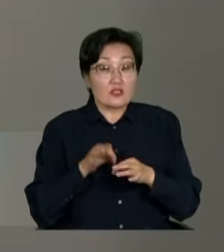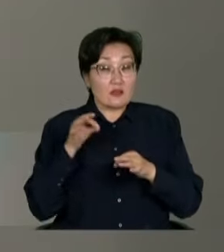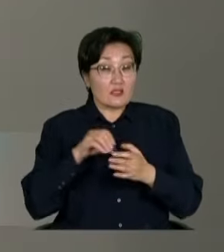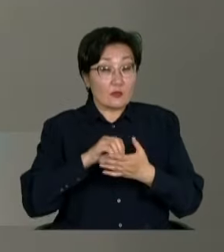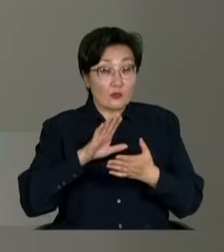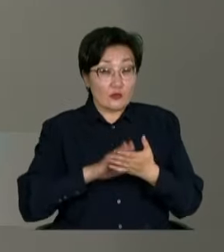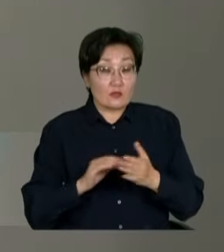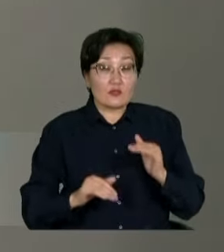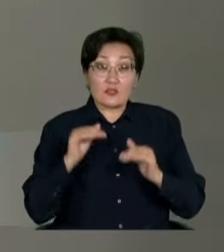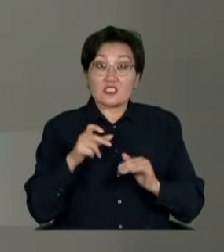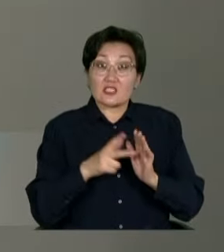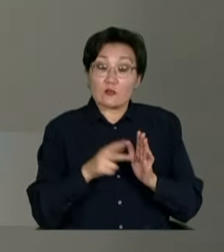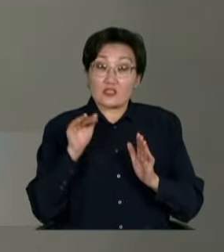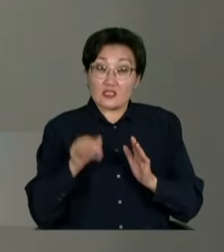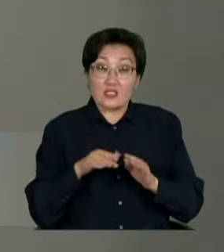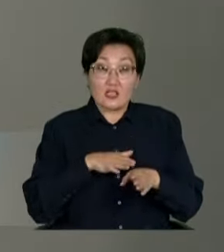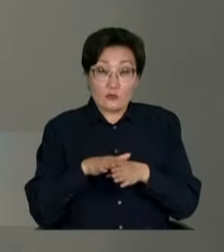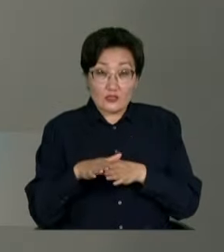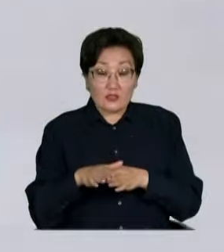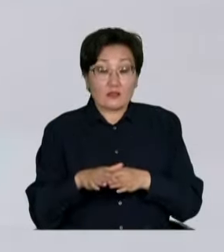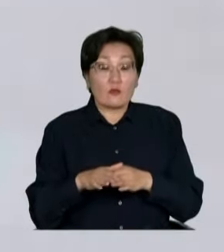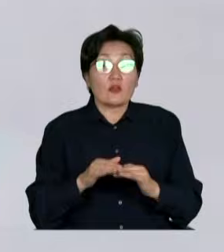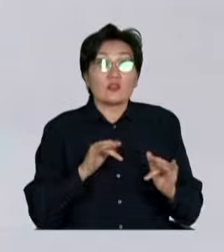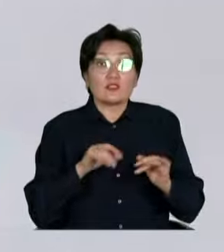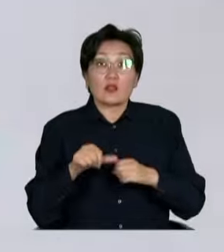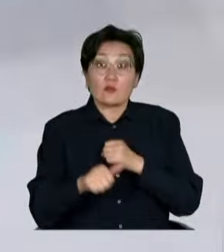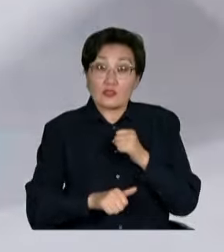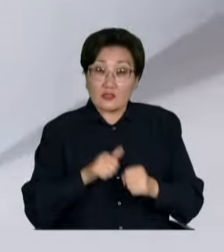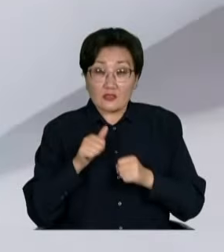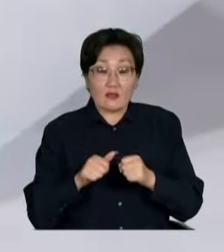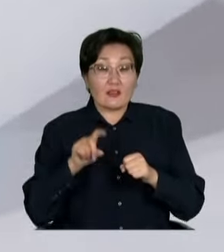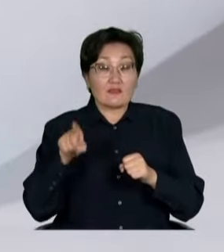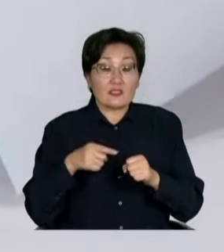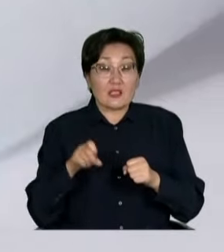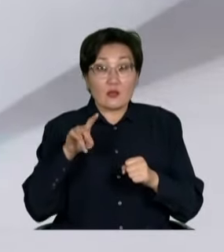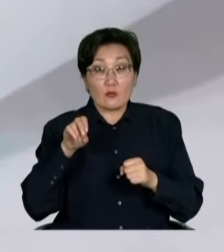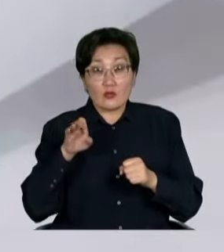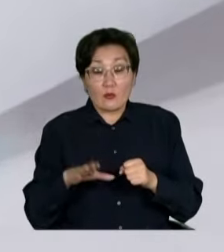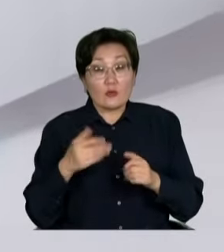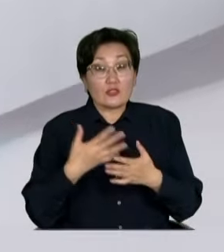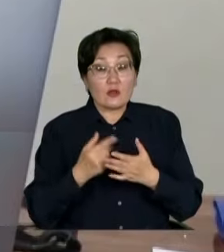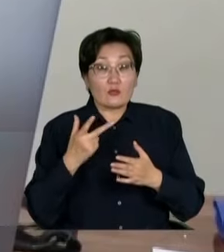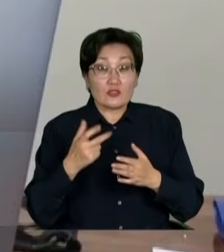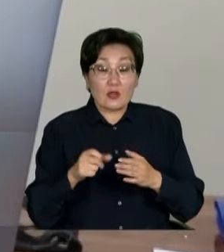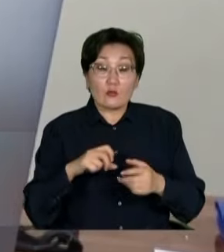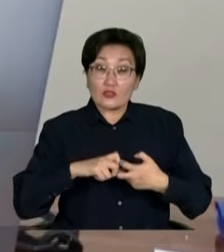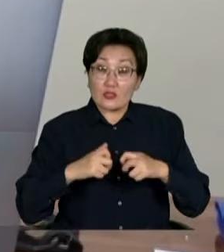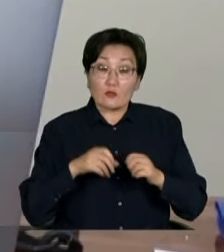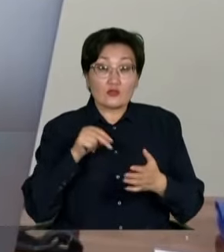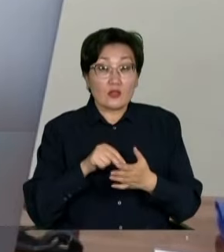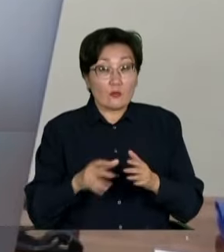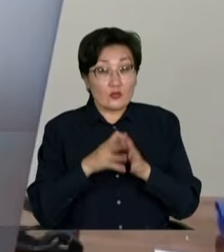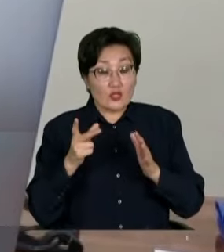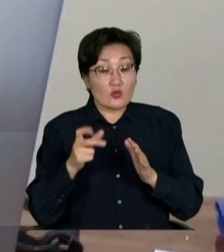зарегистрировано свыше 88.000 исполнительных производств о изыскания алиментов из них около 300 проблемных на сумму более